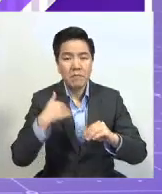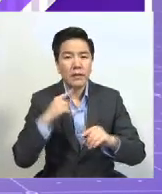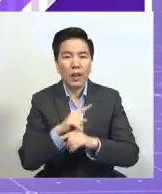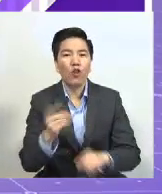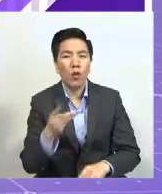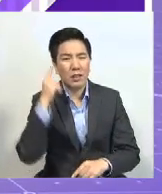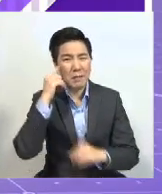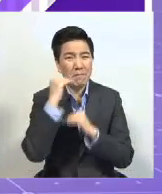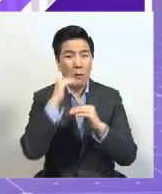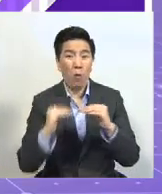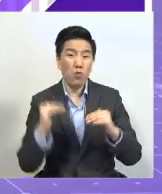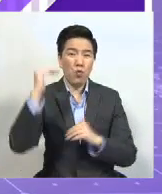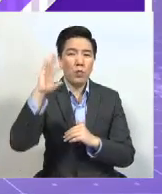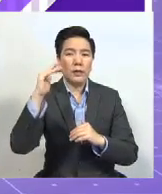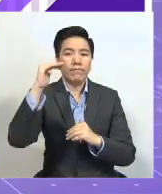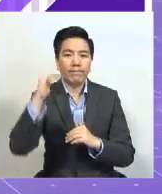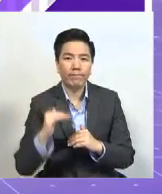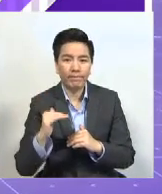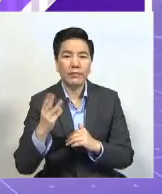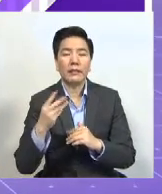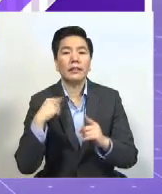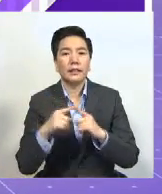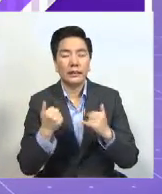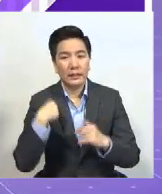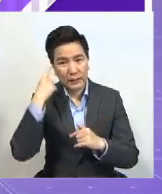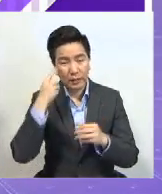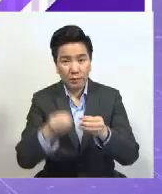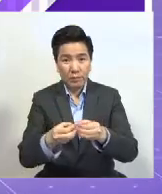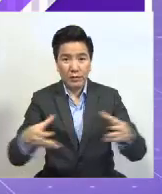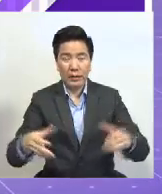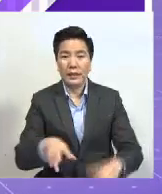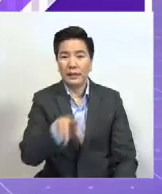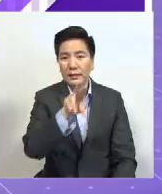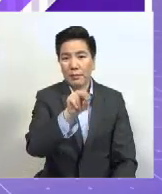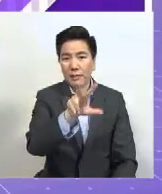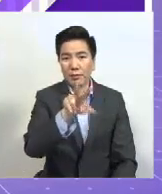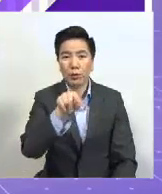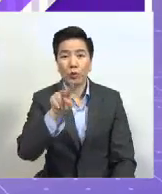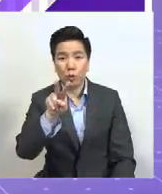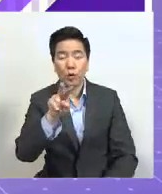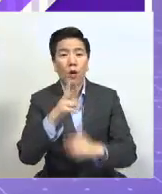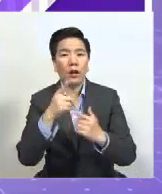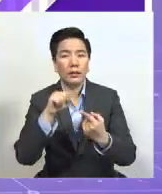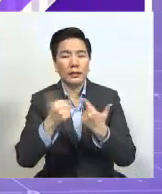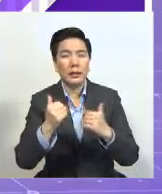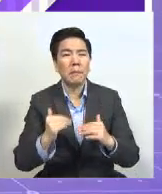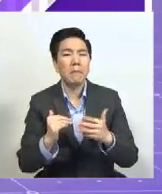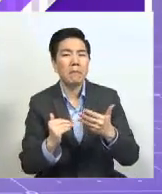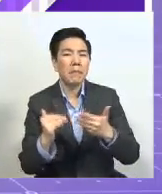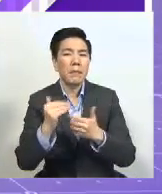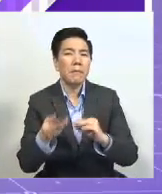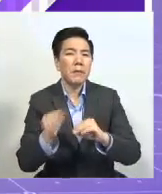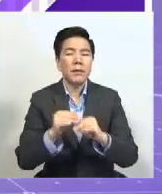ไว้ปีนี้ก็คาดการว่าประมาณสัก 3-3.2 ก็อาจจะเพิ่มขึ้นหน่